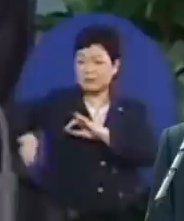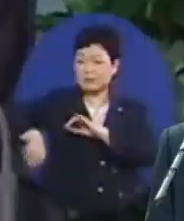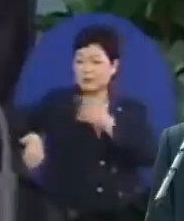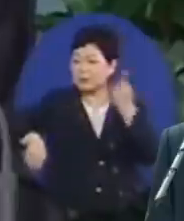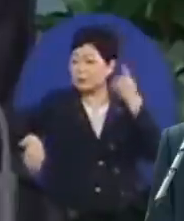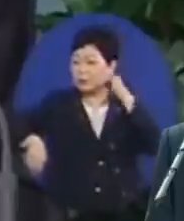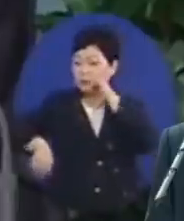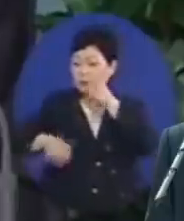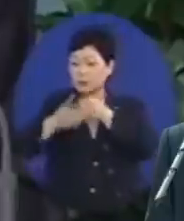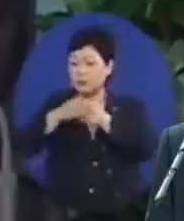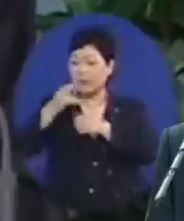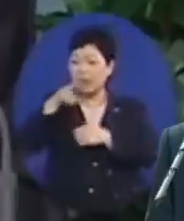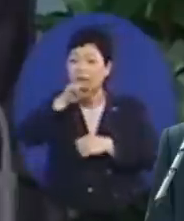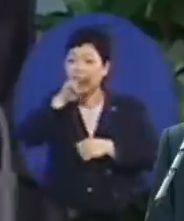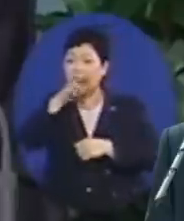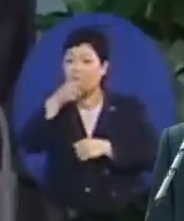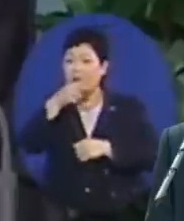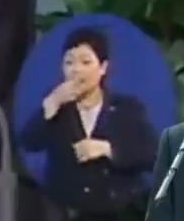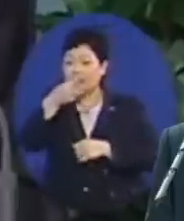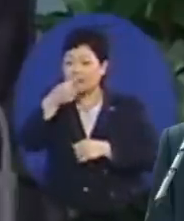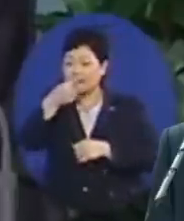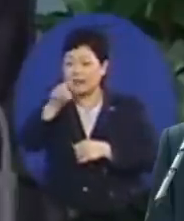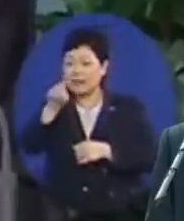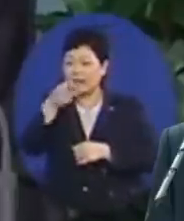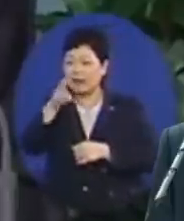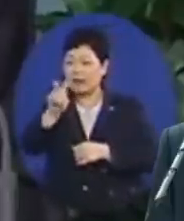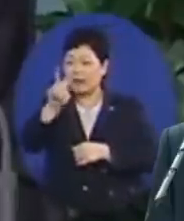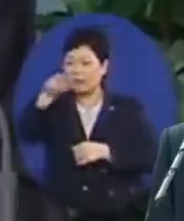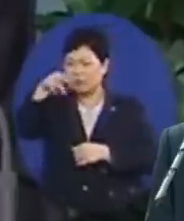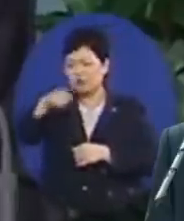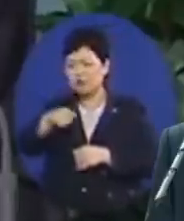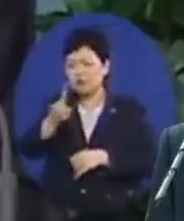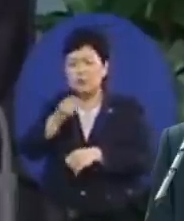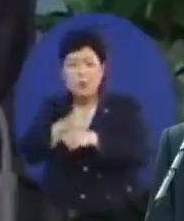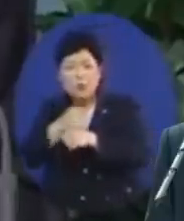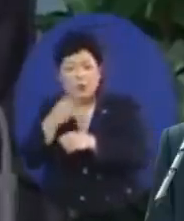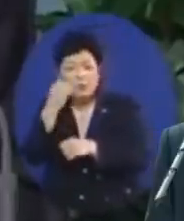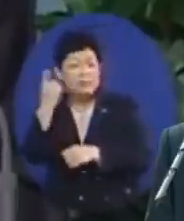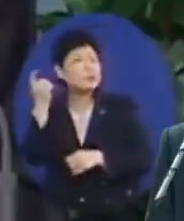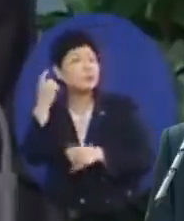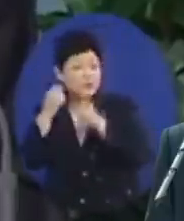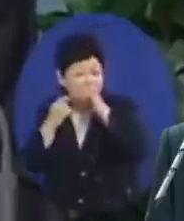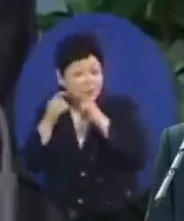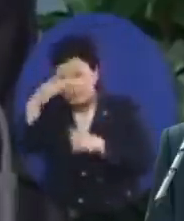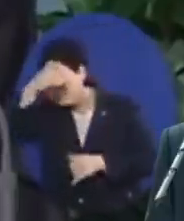나니까 다람쥐가 아니 무슨 소리냐 구경 좀 해야 되겠다.